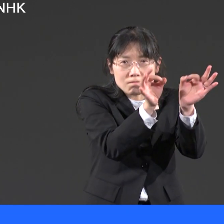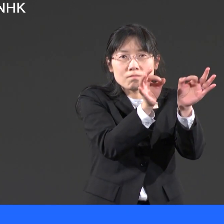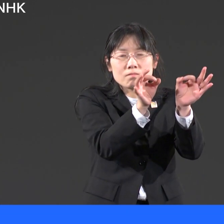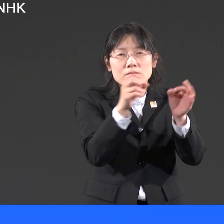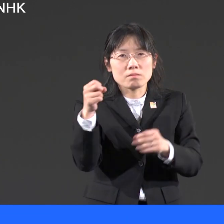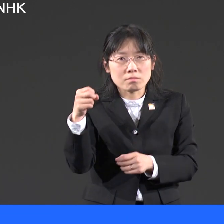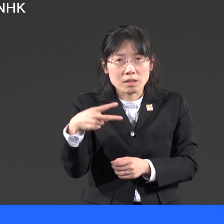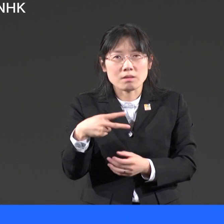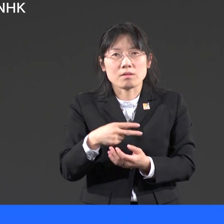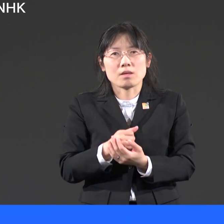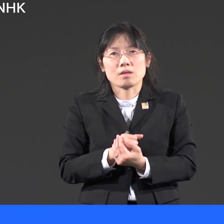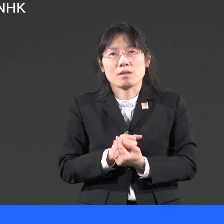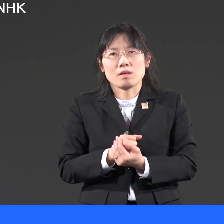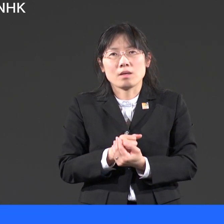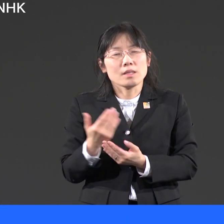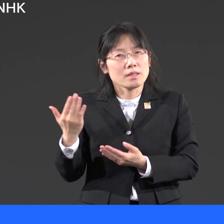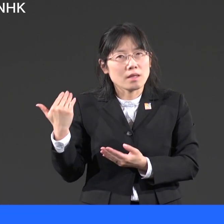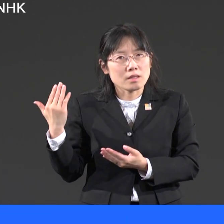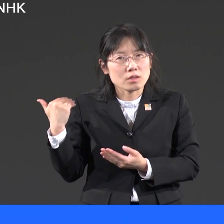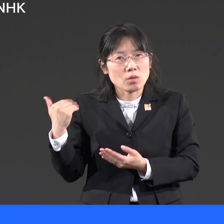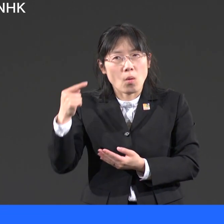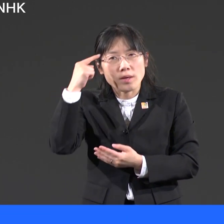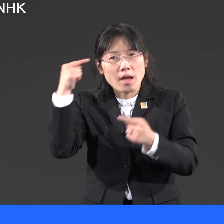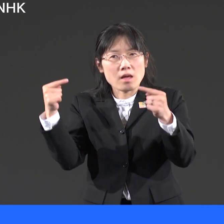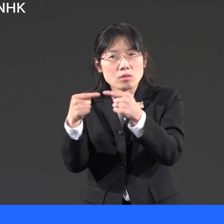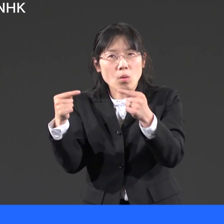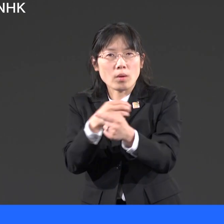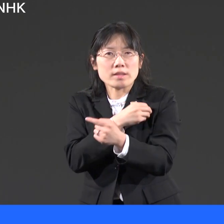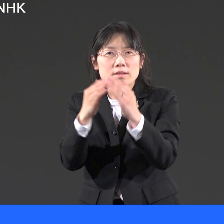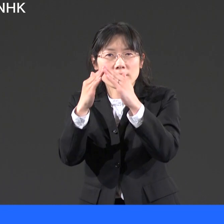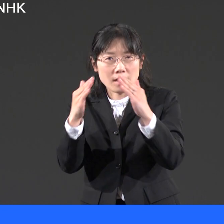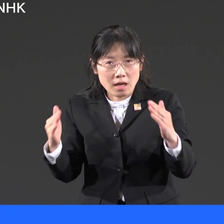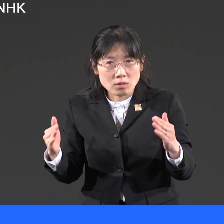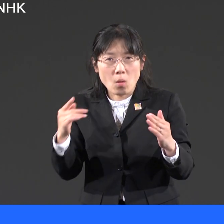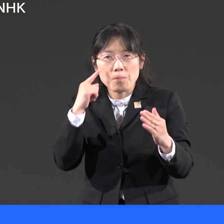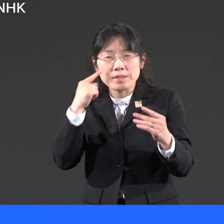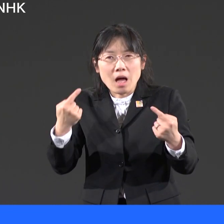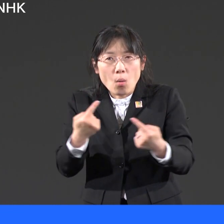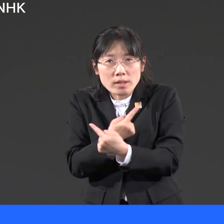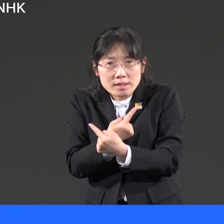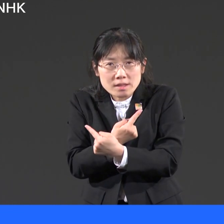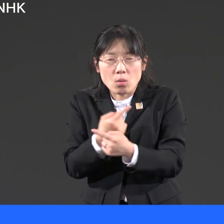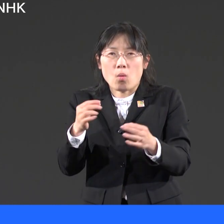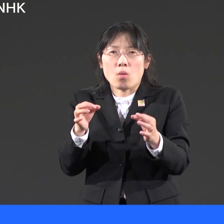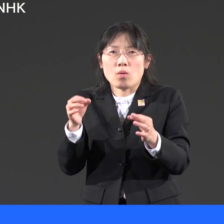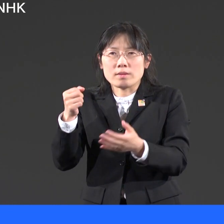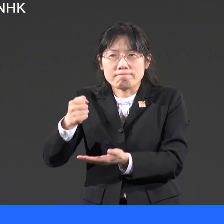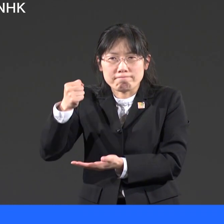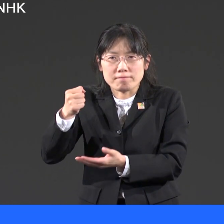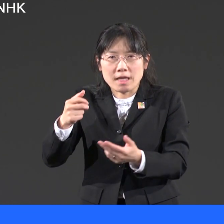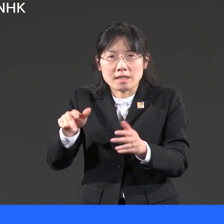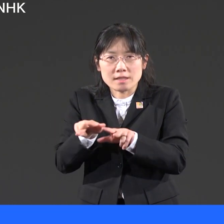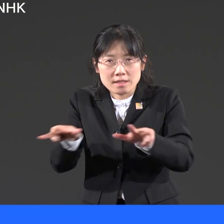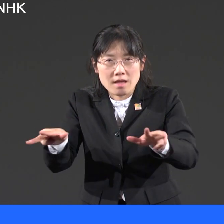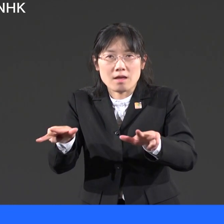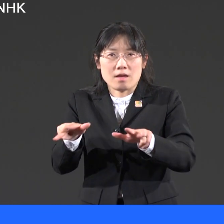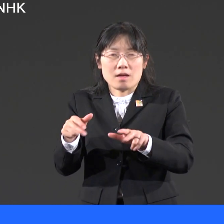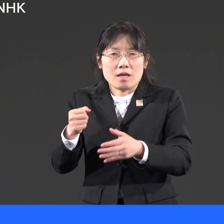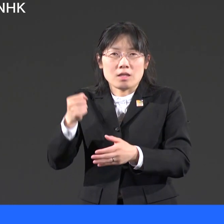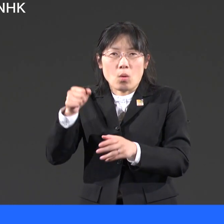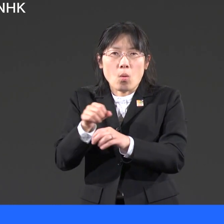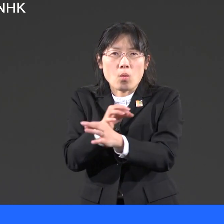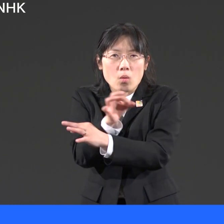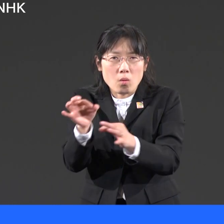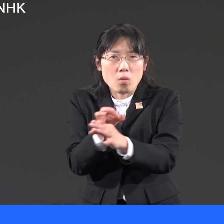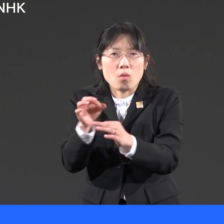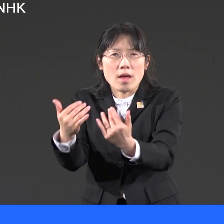いは、先日の検討委員会でも、見直しに伴う財政状況への影響という財政への、影